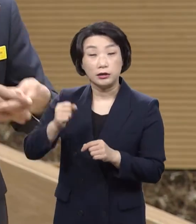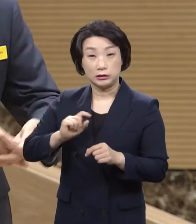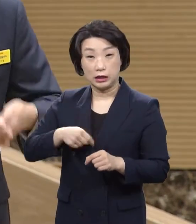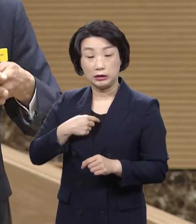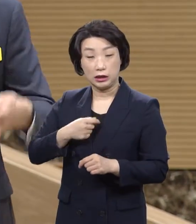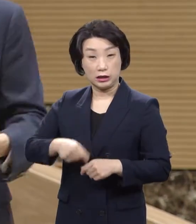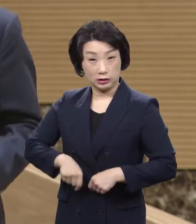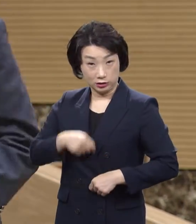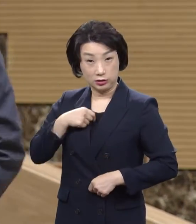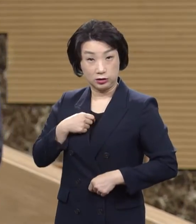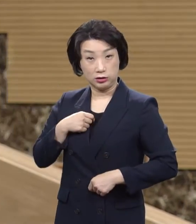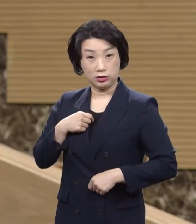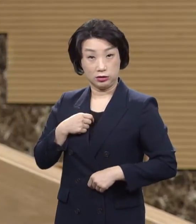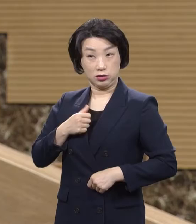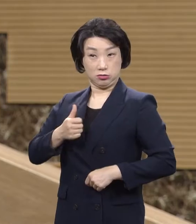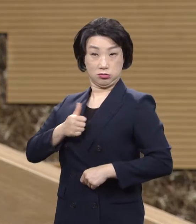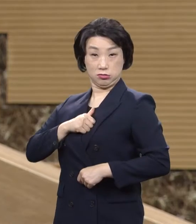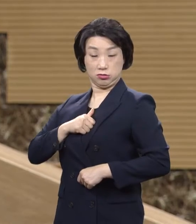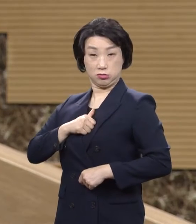의의를 주장하는